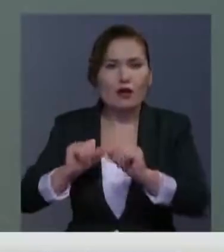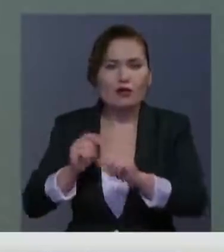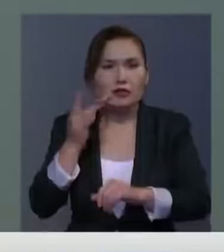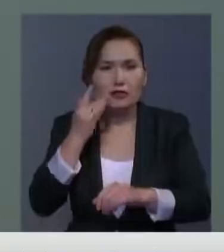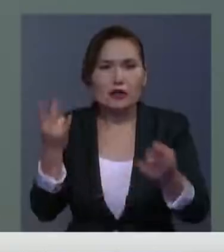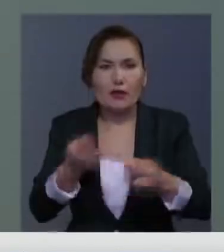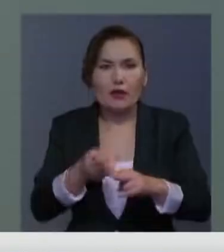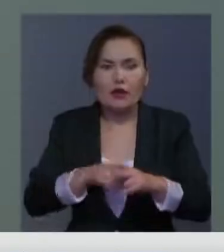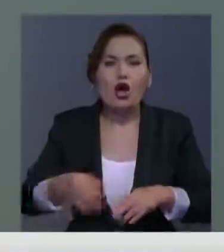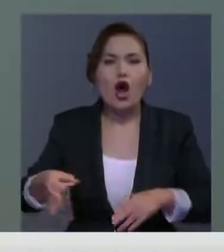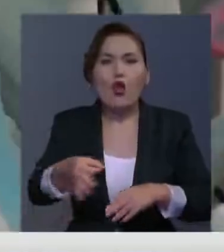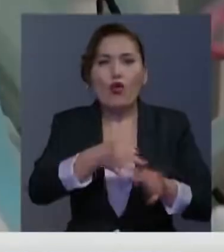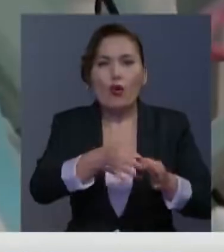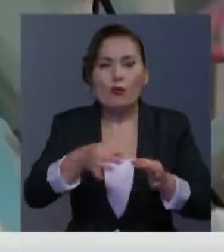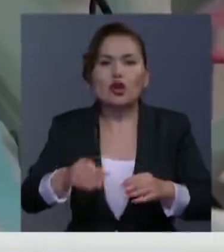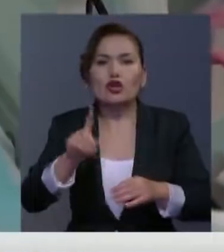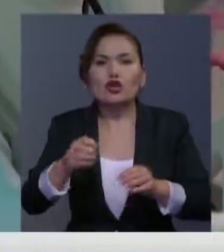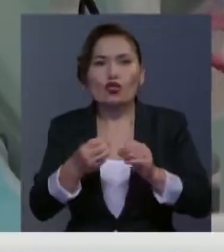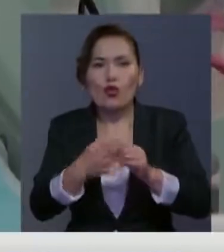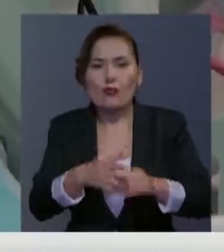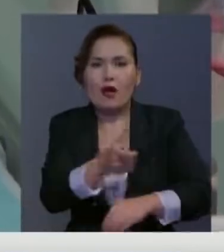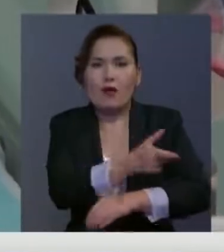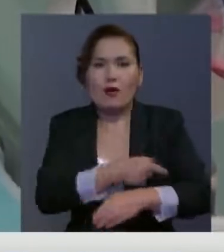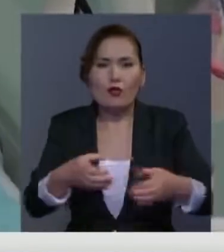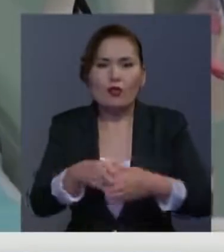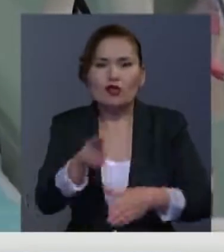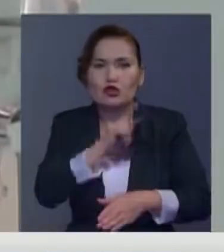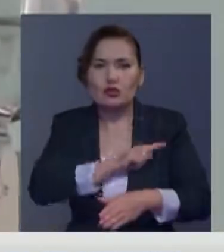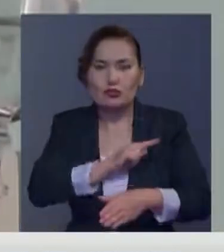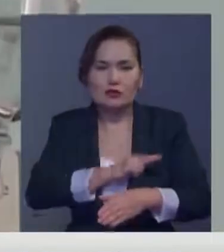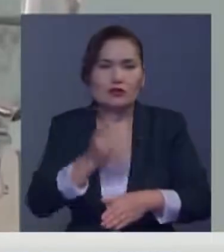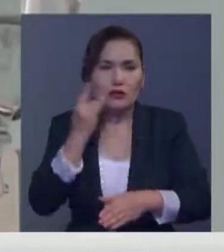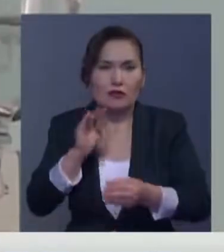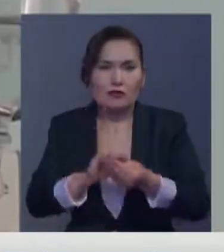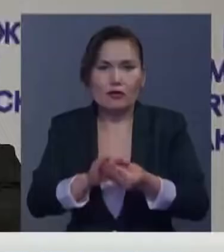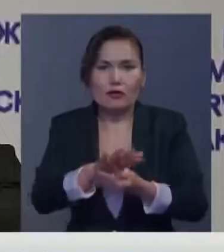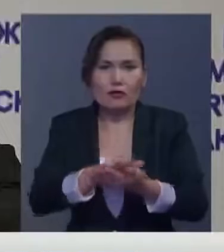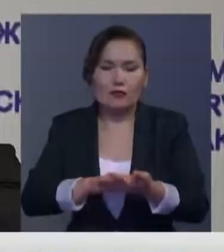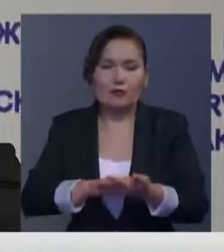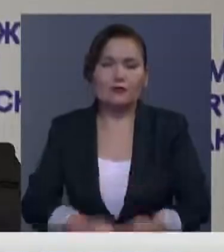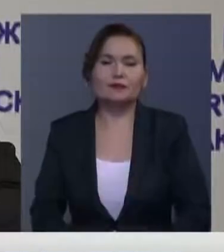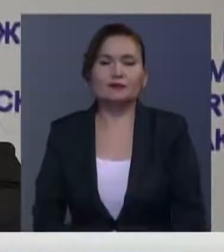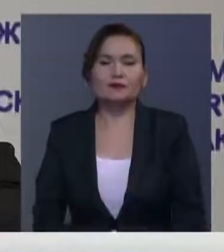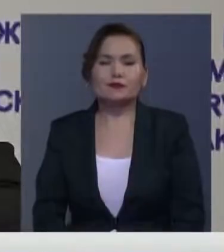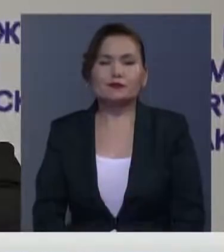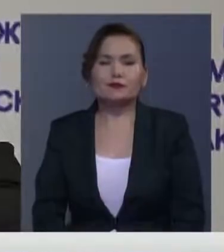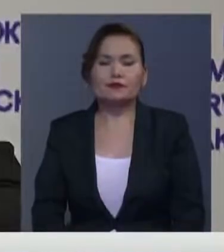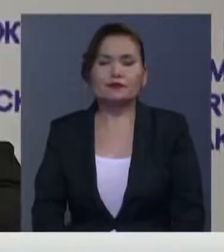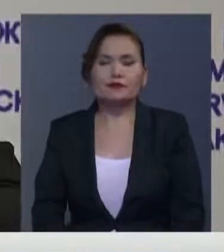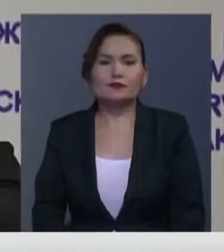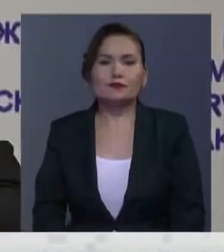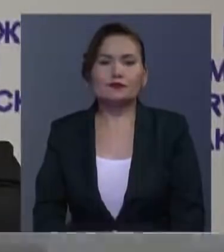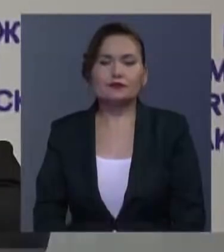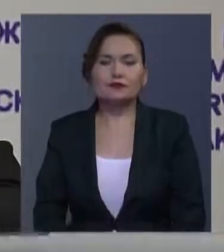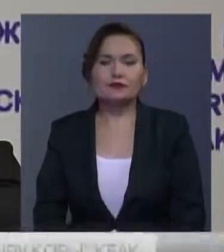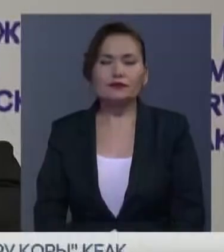Осыған байланысты облыс бойынша 115 мобильдік топ жұмысын жалғастырып келеді. Облыс